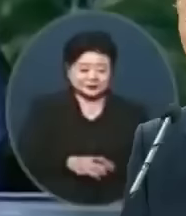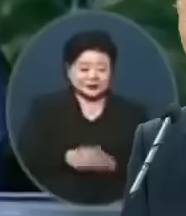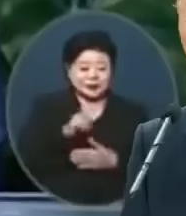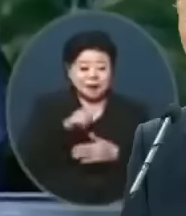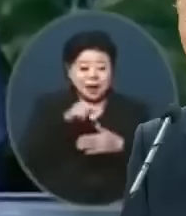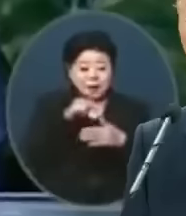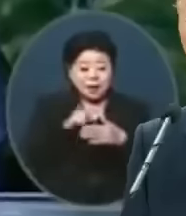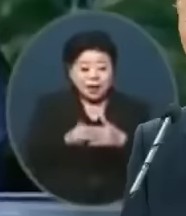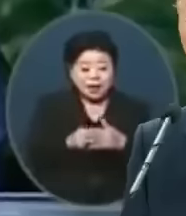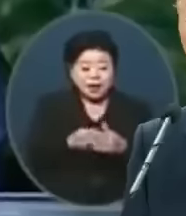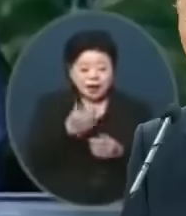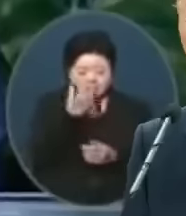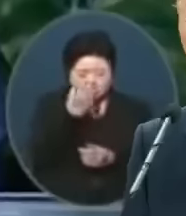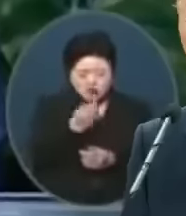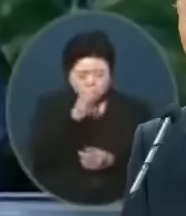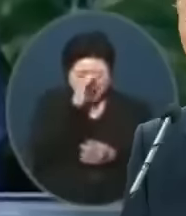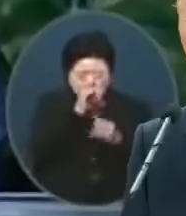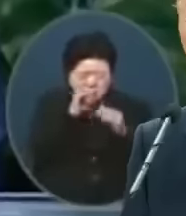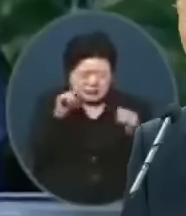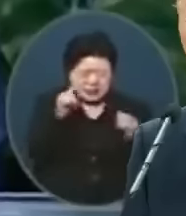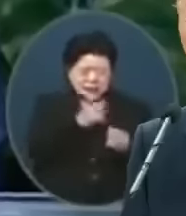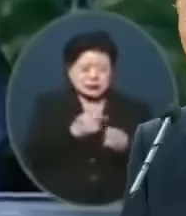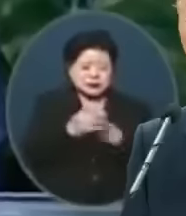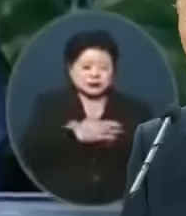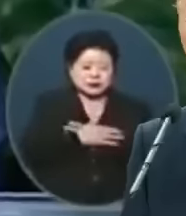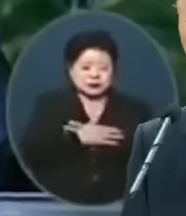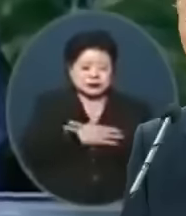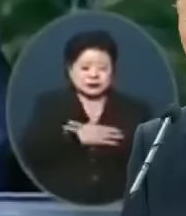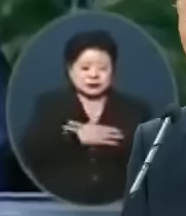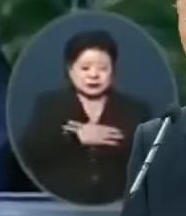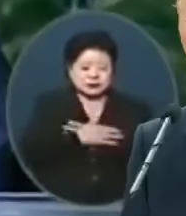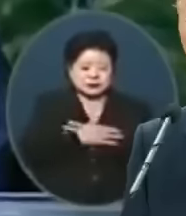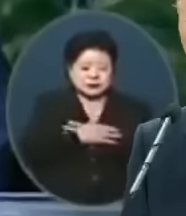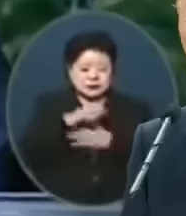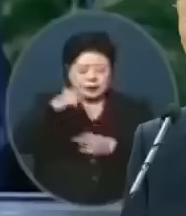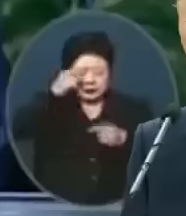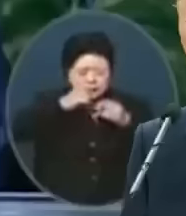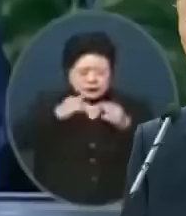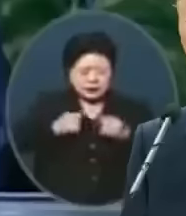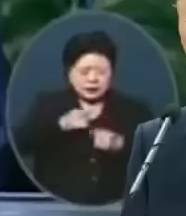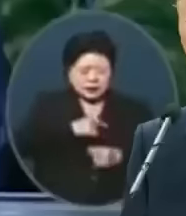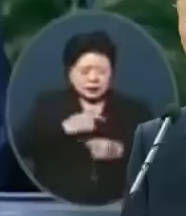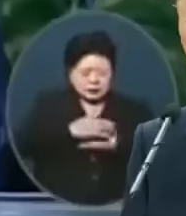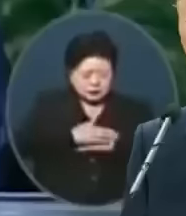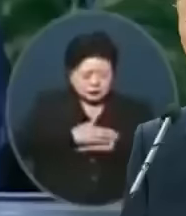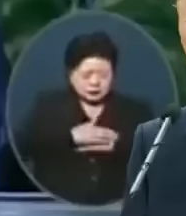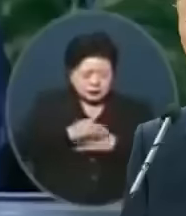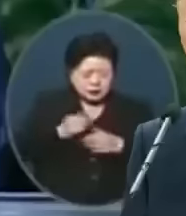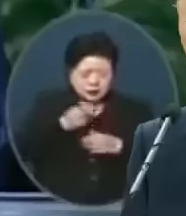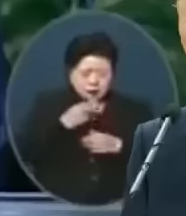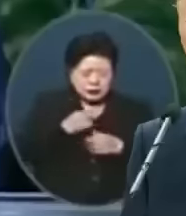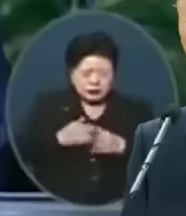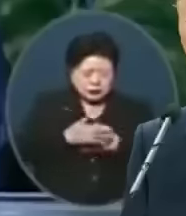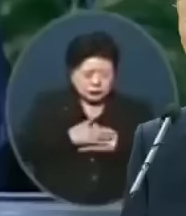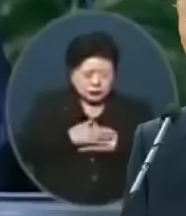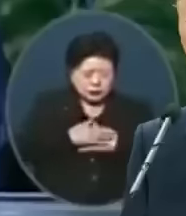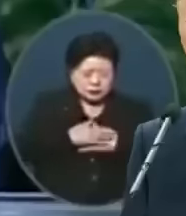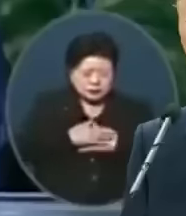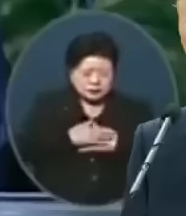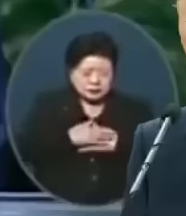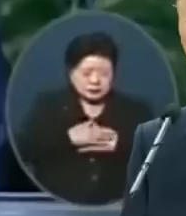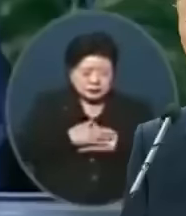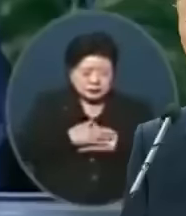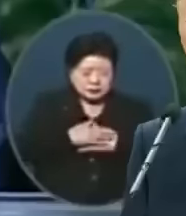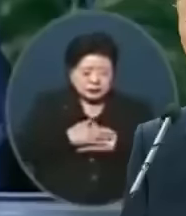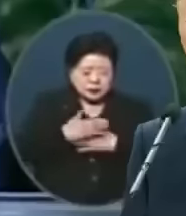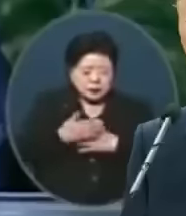마음이 우울증이 있는 사람, 마음 가슴에 손을 얹으십시오. 마음이 슬픈 사람, 기쁨이 없는 사람,